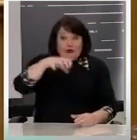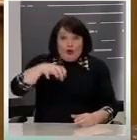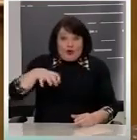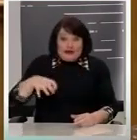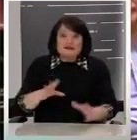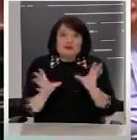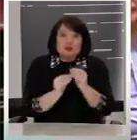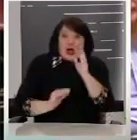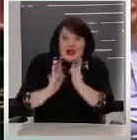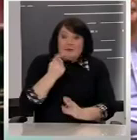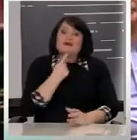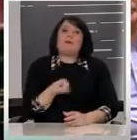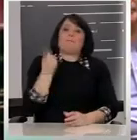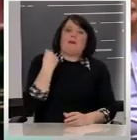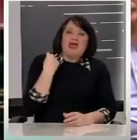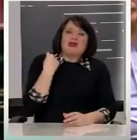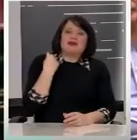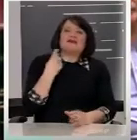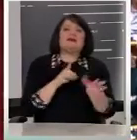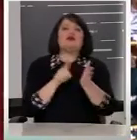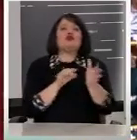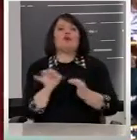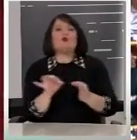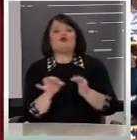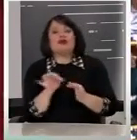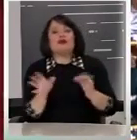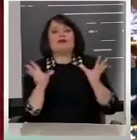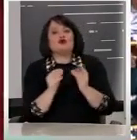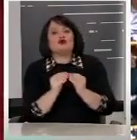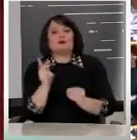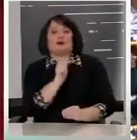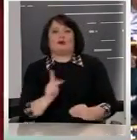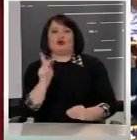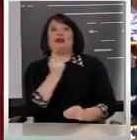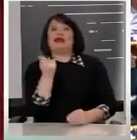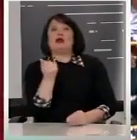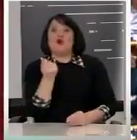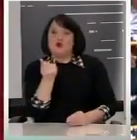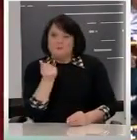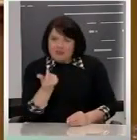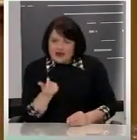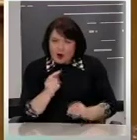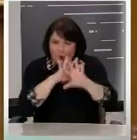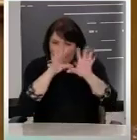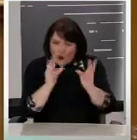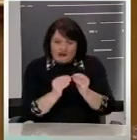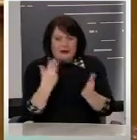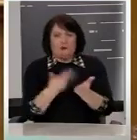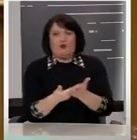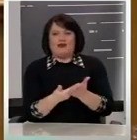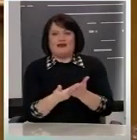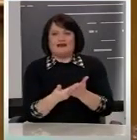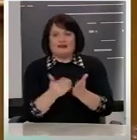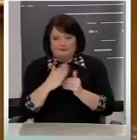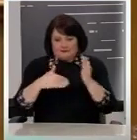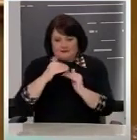ανάπτυξη. Επέρυσι φέραμε το νομοσχέδιο για την κοινωνική οικονομία, που όλα αυτά δείχνουν ότι χτίζουμε